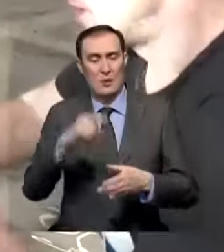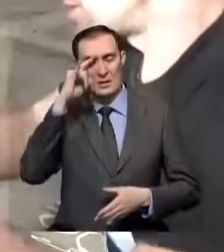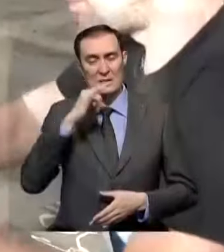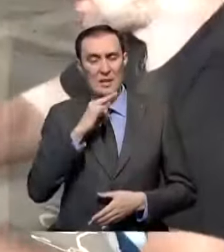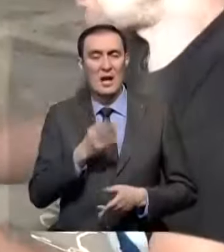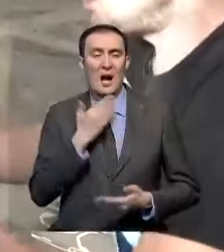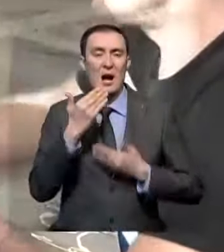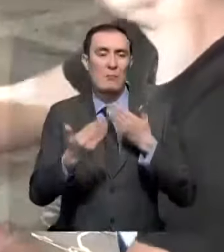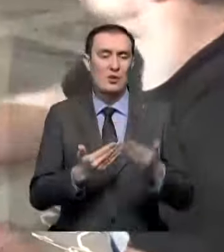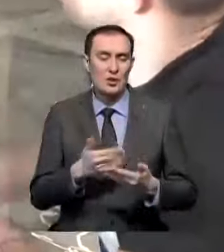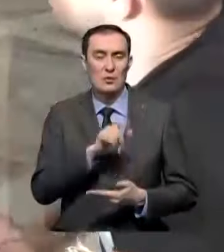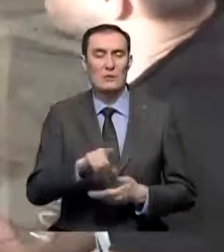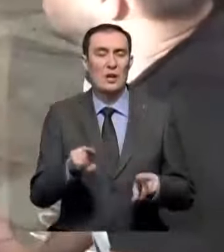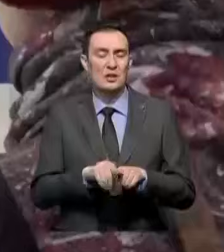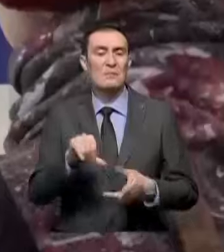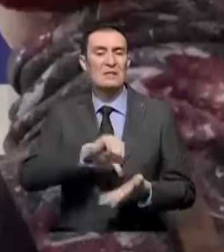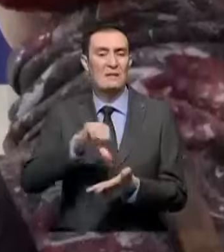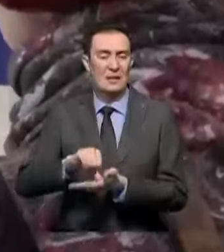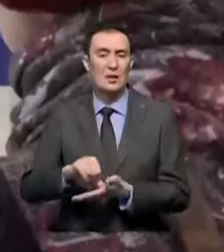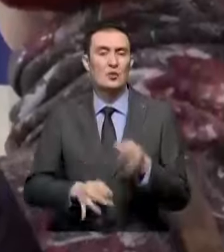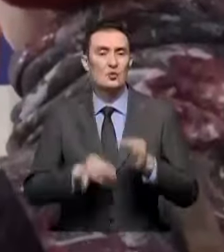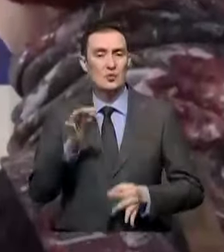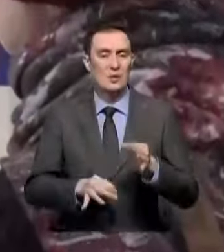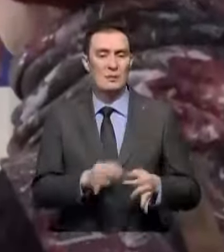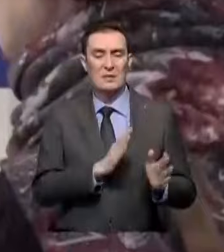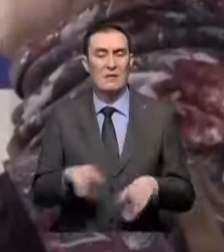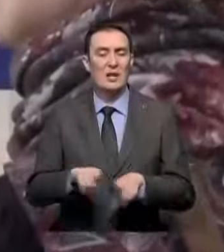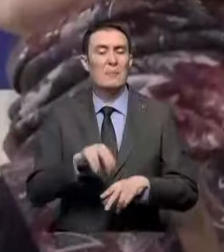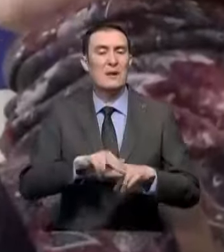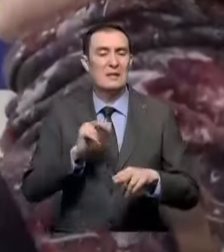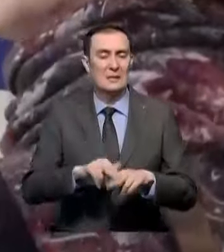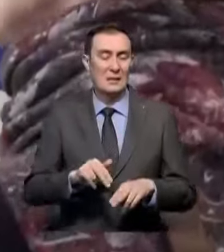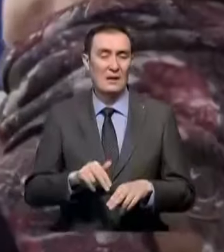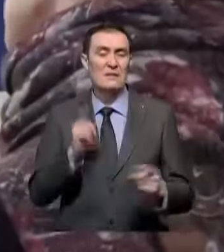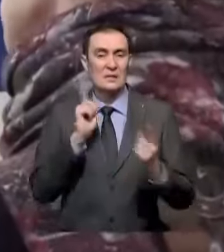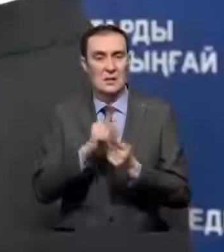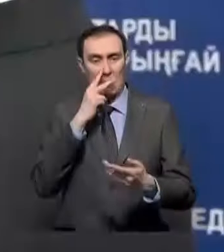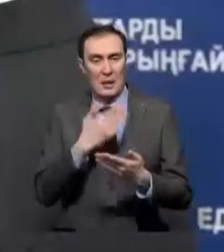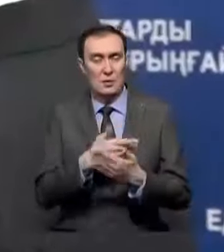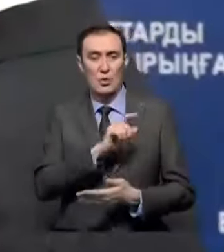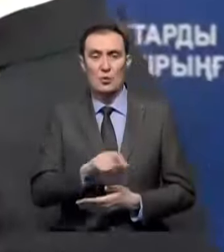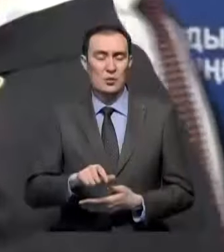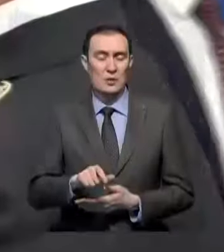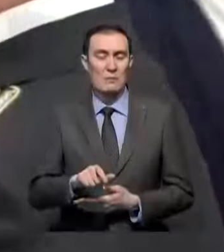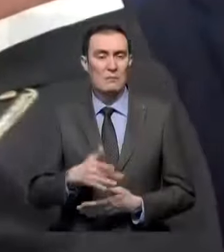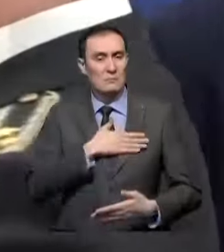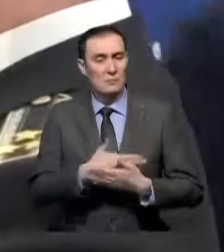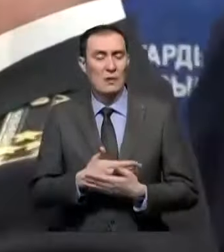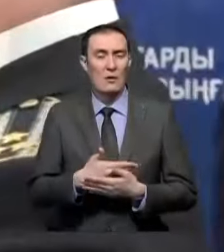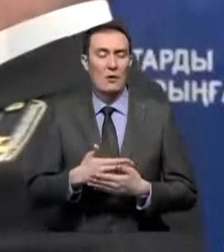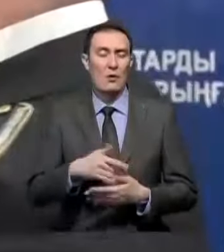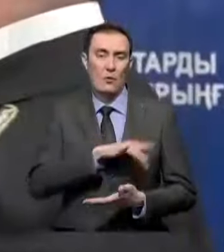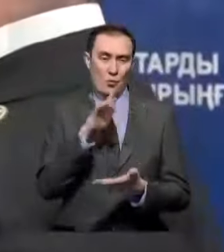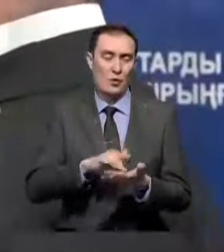жителей наряду вместе с главой региона принимали и представители судебной системы, а также правоохранители области. Встреча показала, что жителям не безразличен внешний облик города